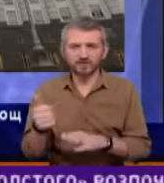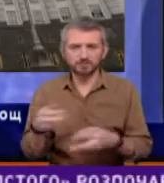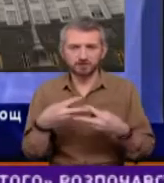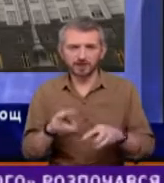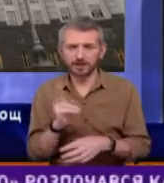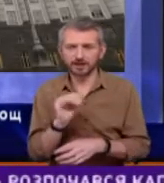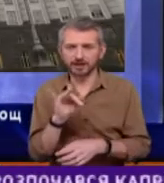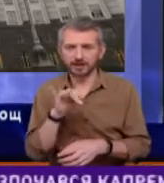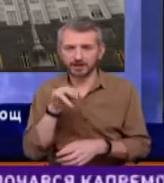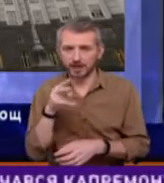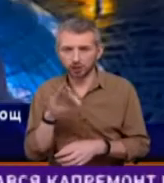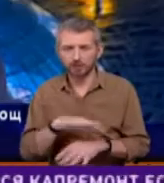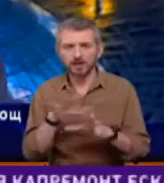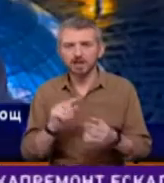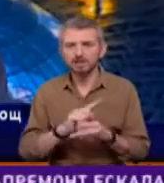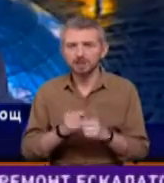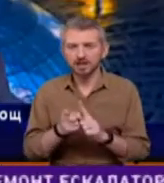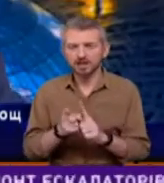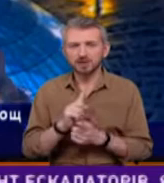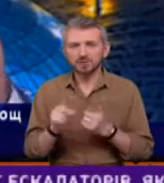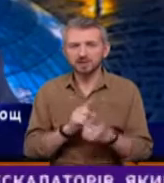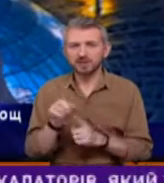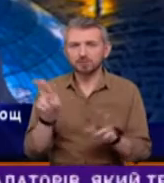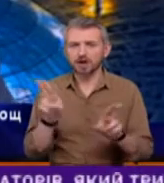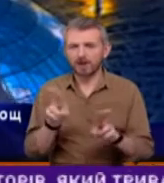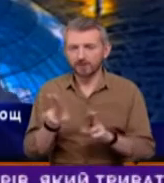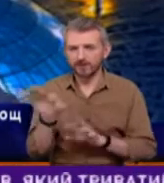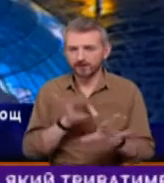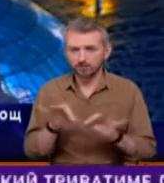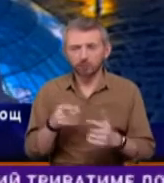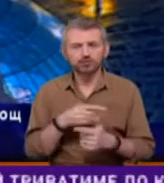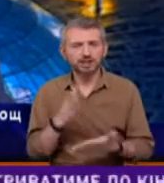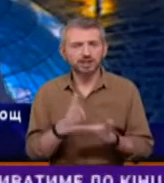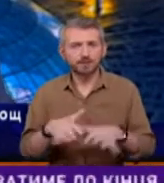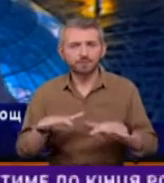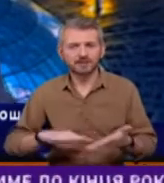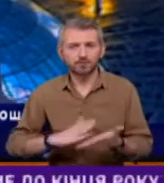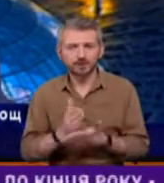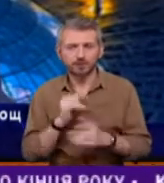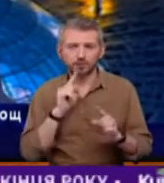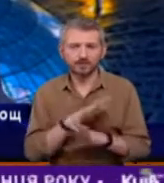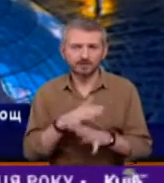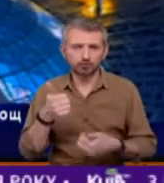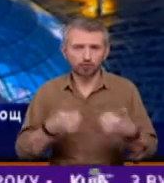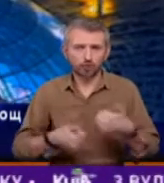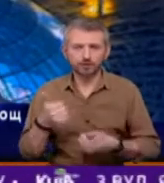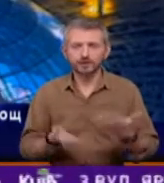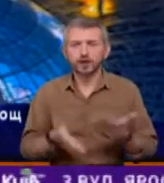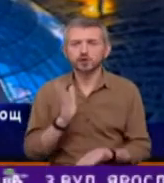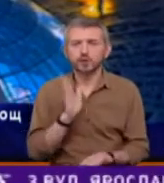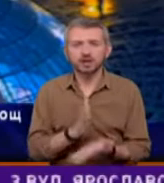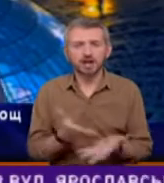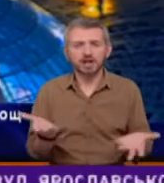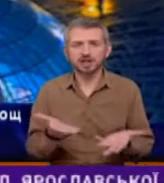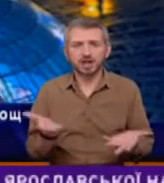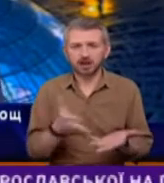пана Кириленка взагалі змінити правила відбору. Тож, чи є місце політиці у пісенному конкурсі, якщо є, на